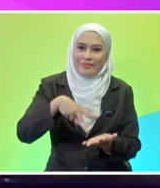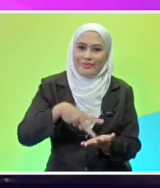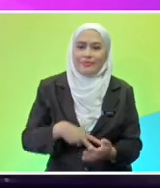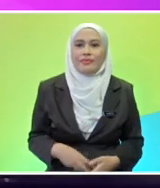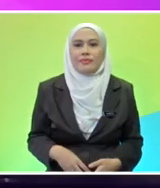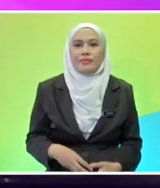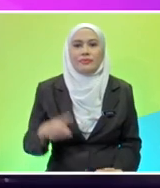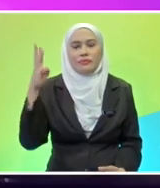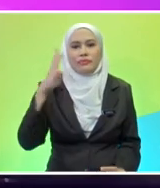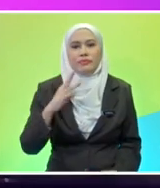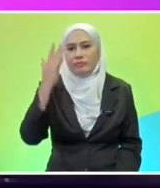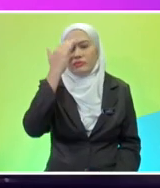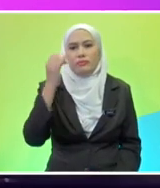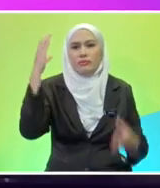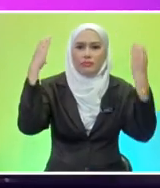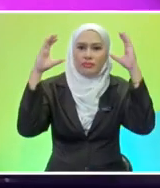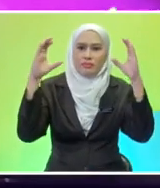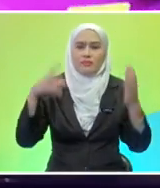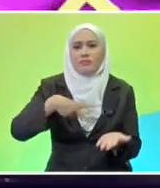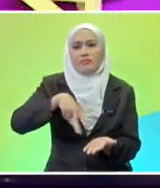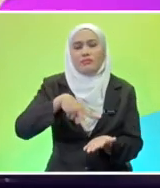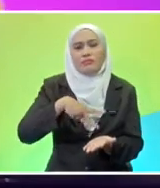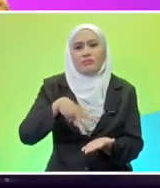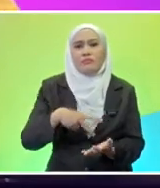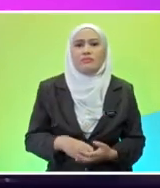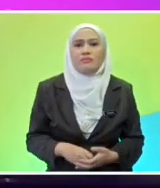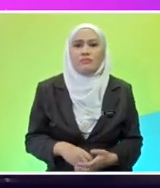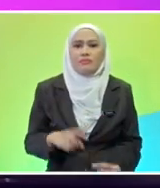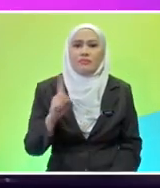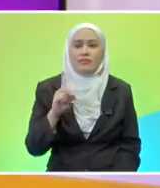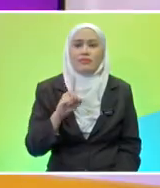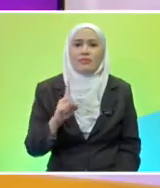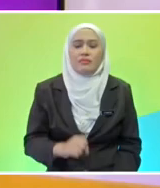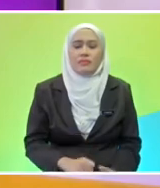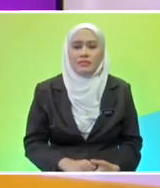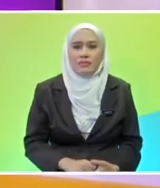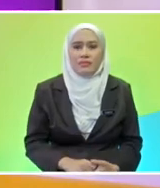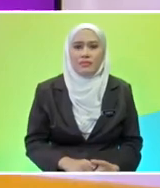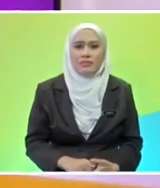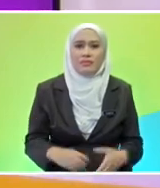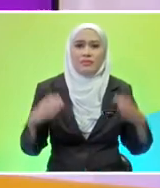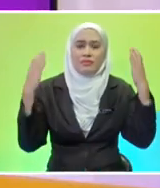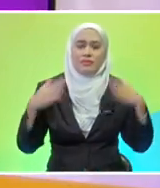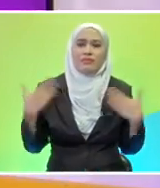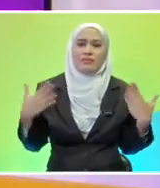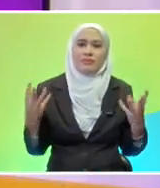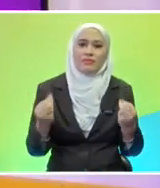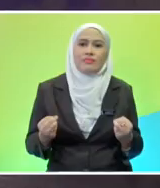ni? Cikgu dengar muzik, cikgu menari-menari sambil lipat-lipat baju ni, cikgu nak pergi mana? Cikgu tengah gembira sebab cikgu nak balik kampung